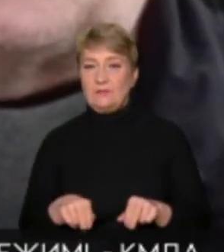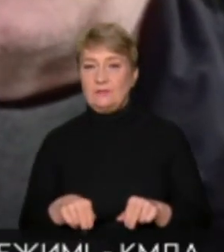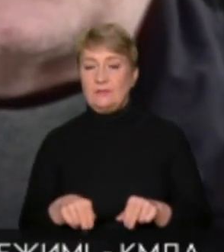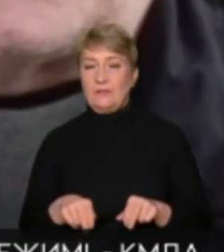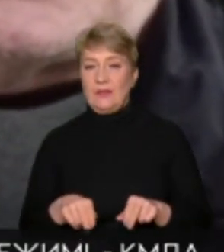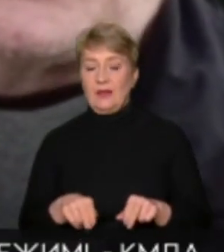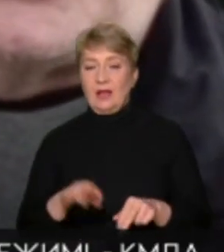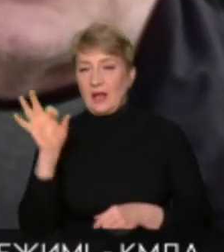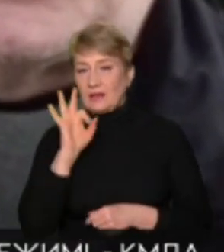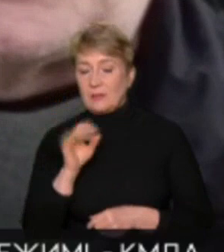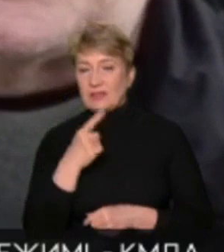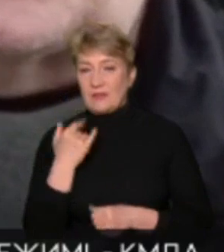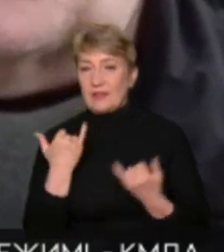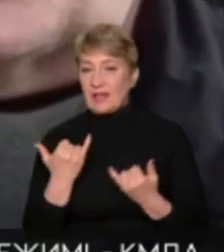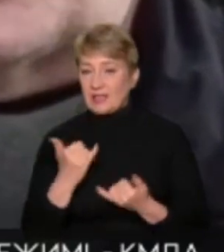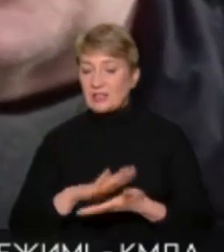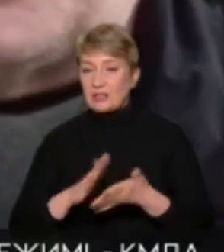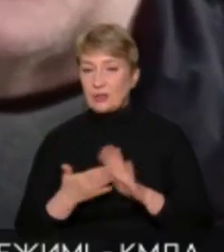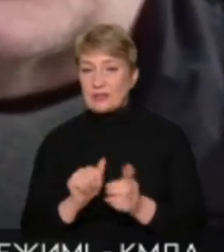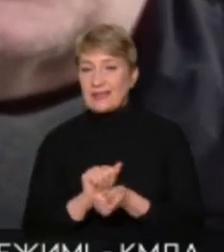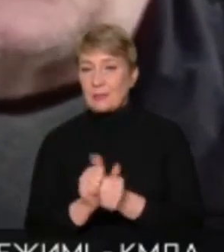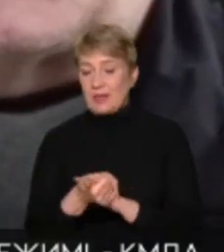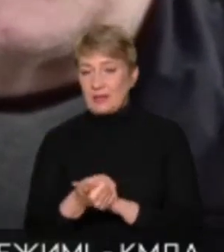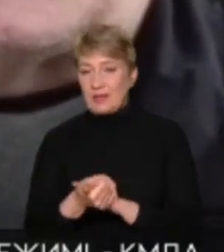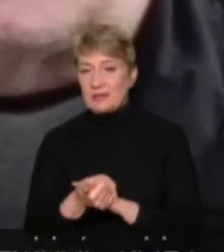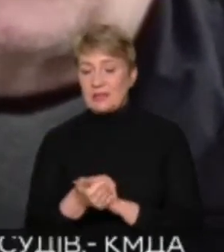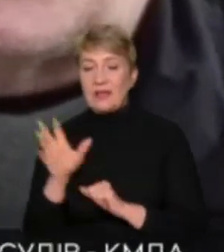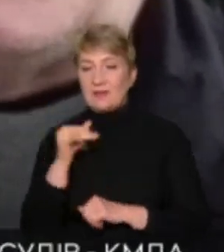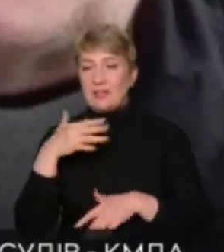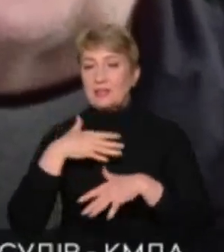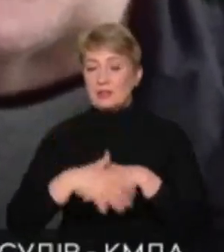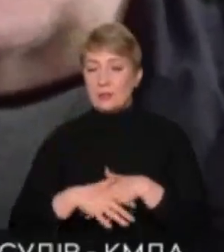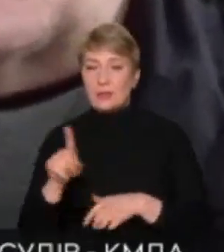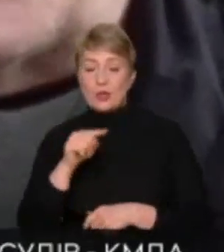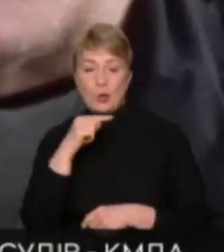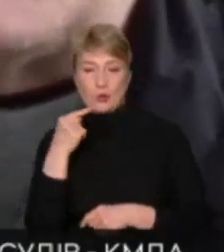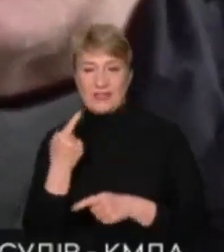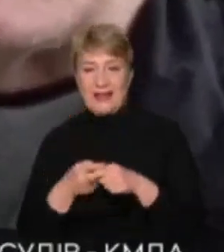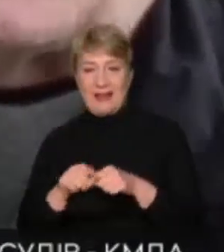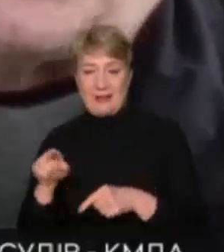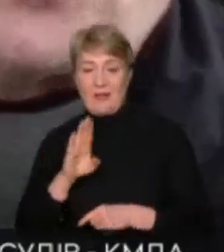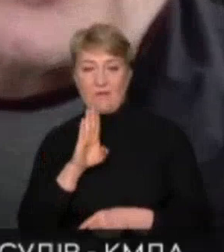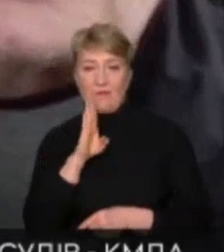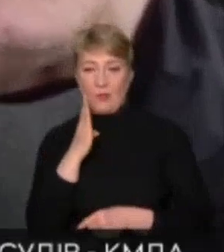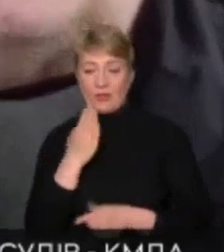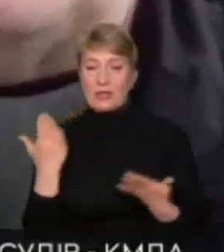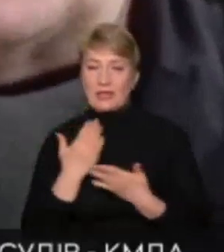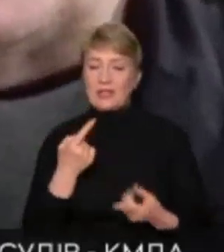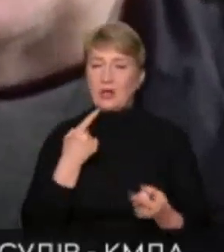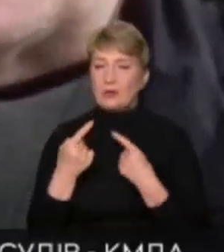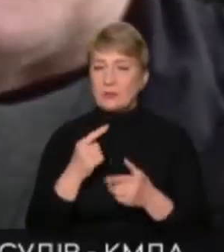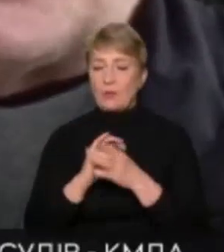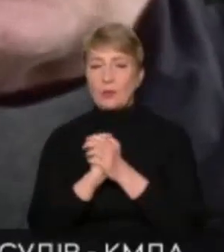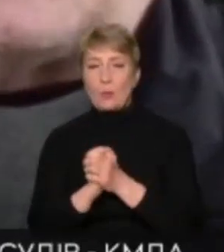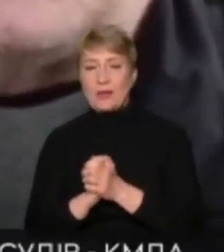вони повірили. Зараз ситуація змінилася ровно до навпаки, і всі розуміють, що Росія – це ворог, що всі розмови про якісь мирні перемовини, про